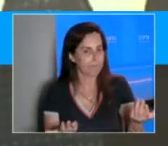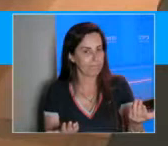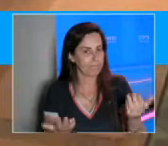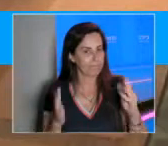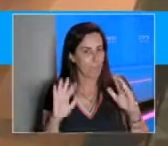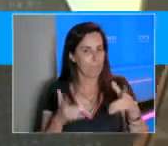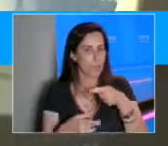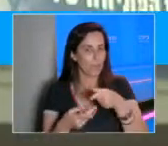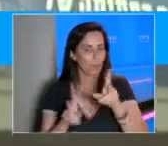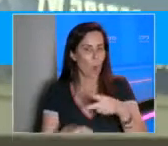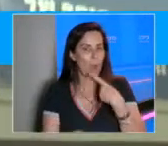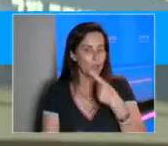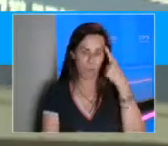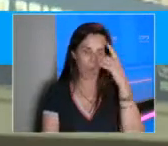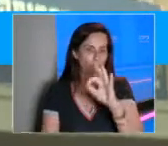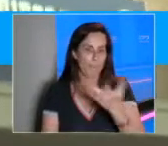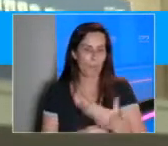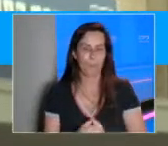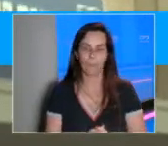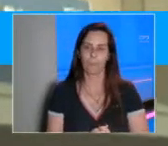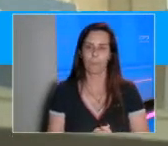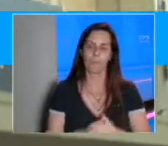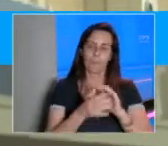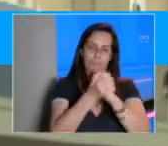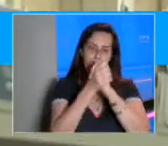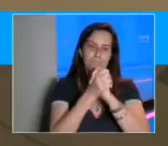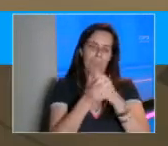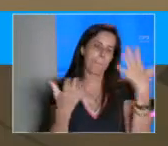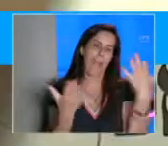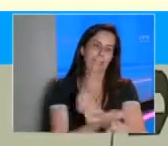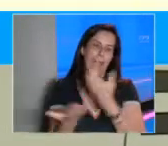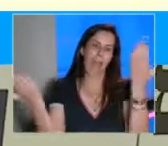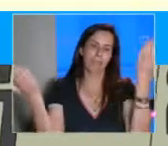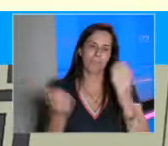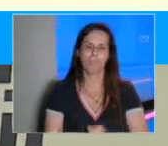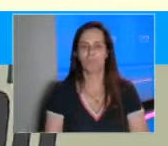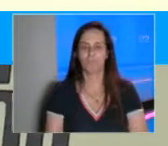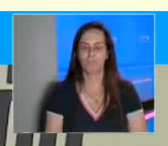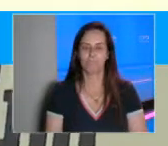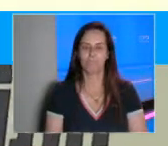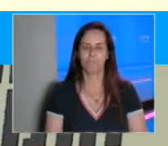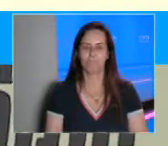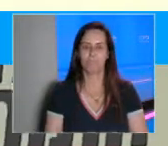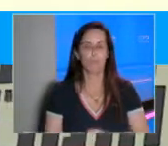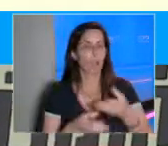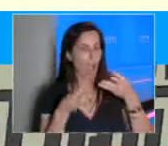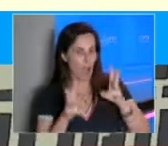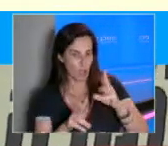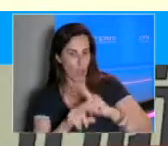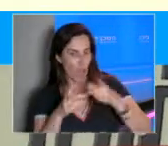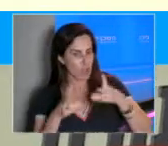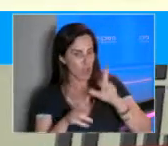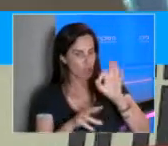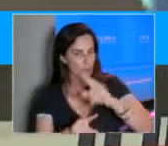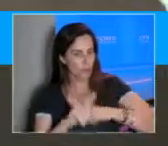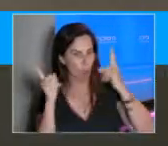מה אתה יכול לומר? לאחל להם הרבה מאוד בהצלחה. השיטה שלהם שונה, הדרך